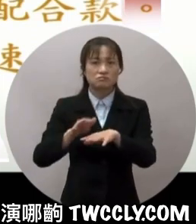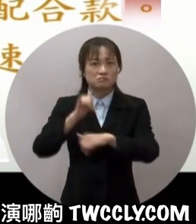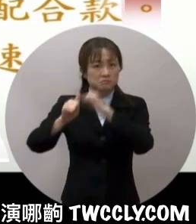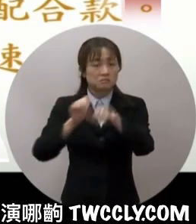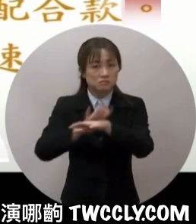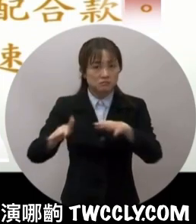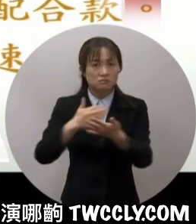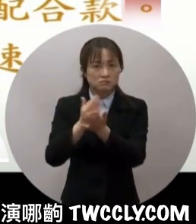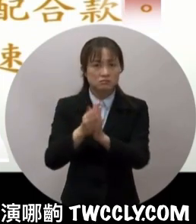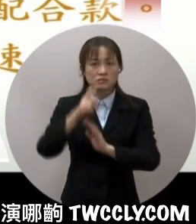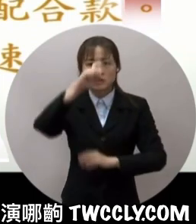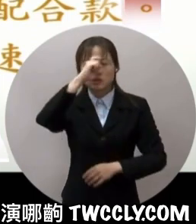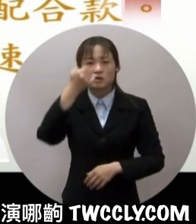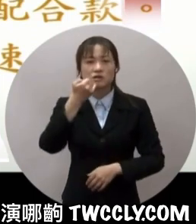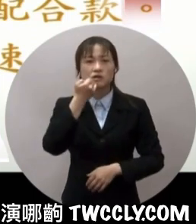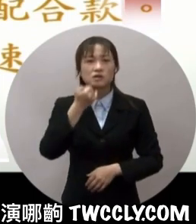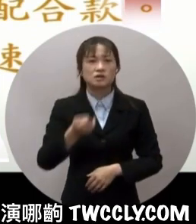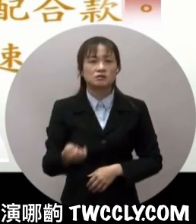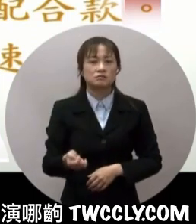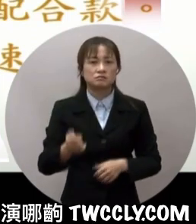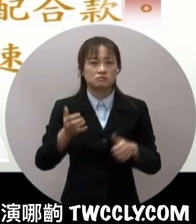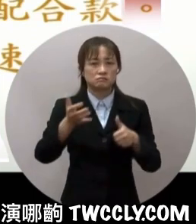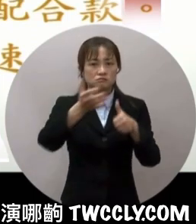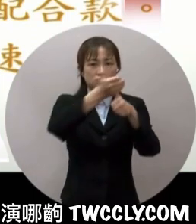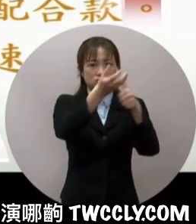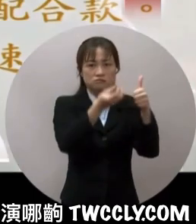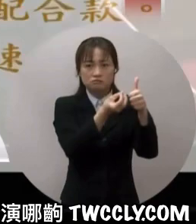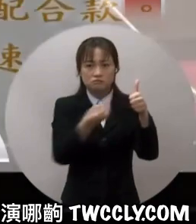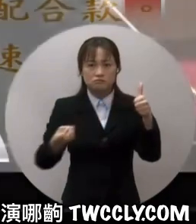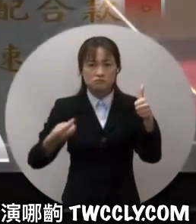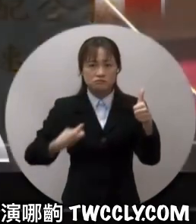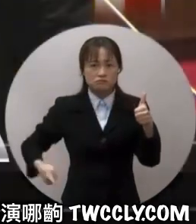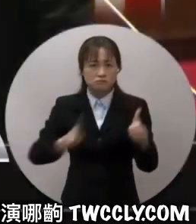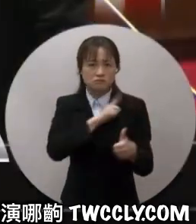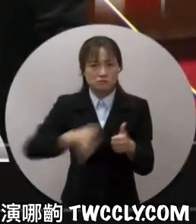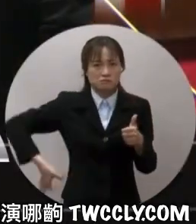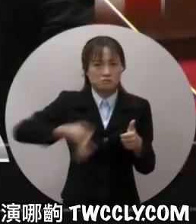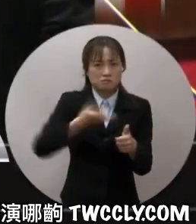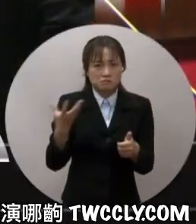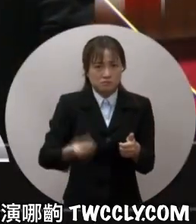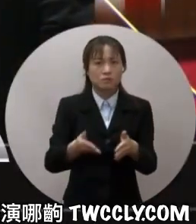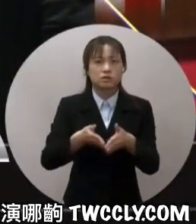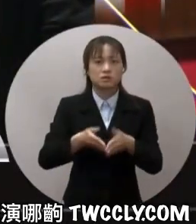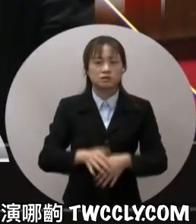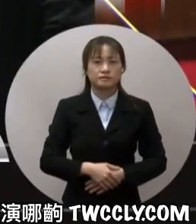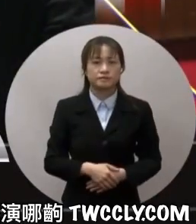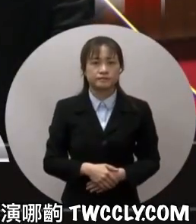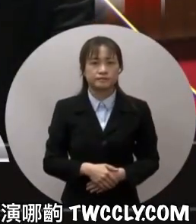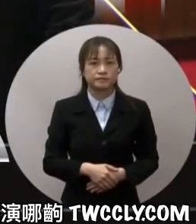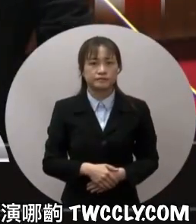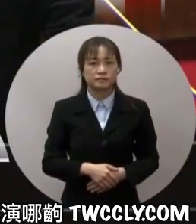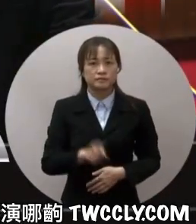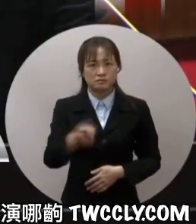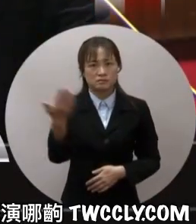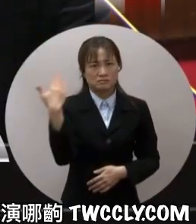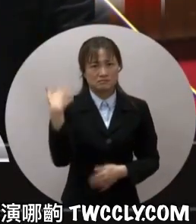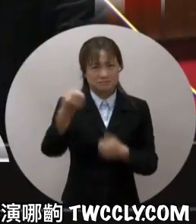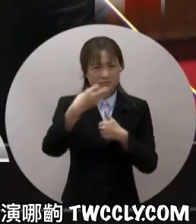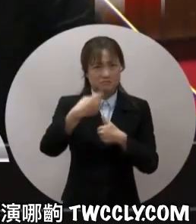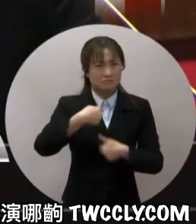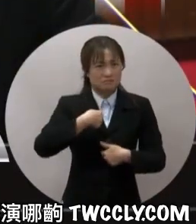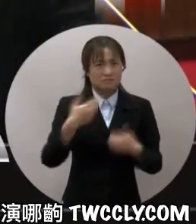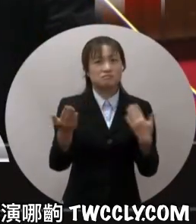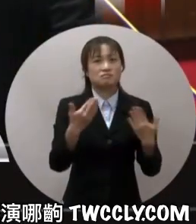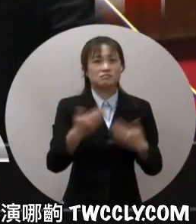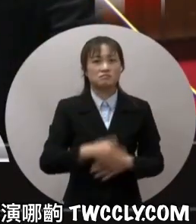費或降低配合款因為我們財政困難妳今天那時候說的道理我知道我幾十年去奉勸付出